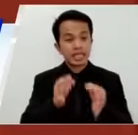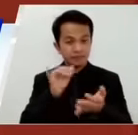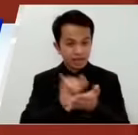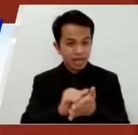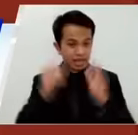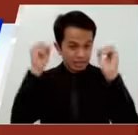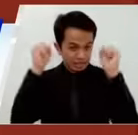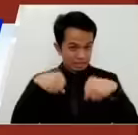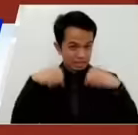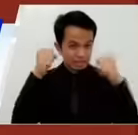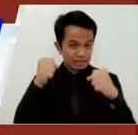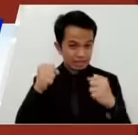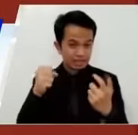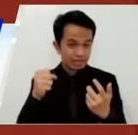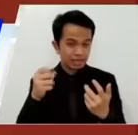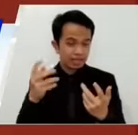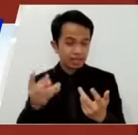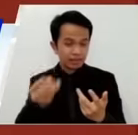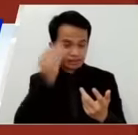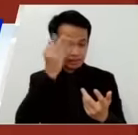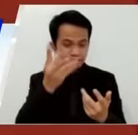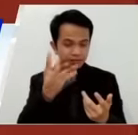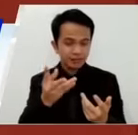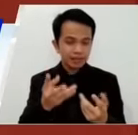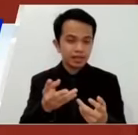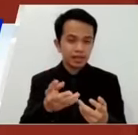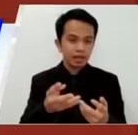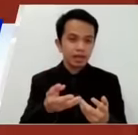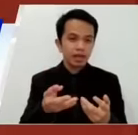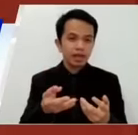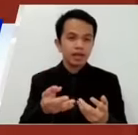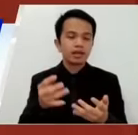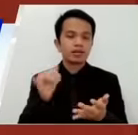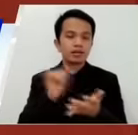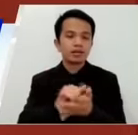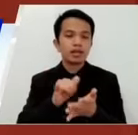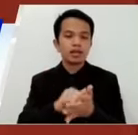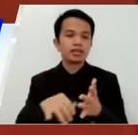agreement, it would always have been